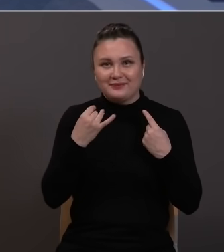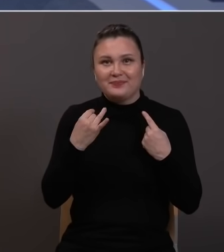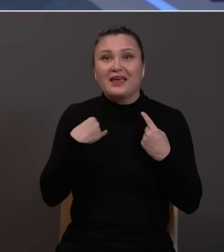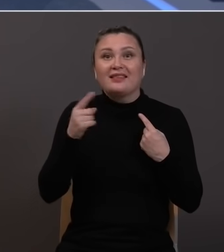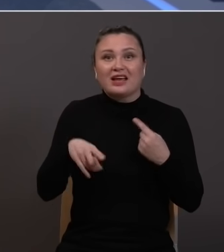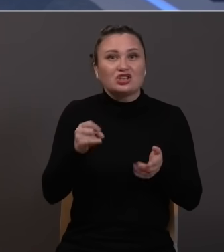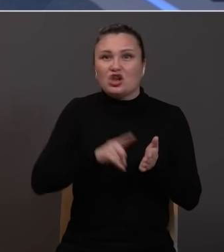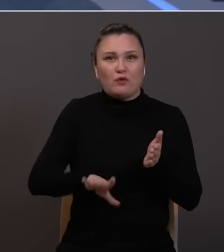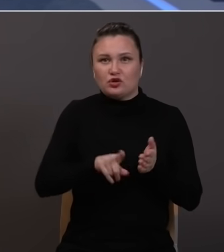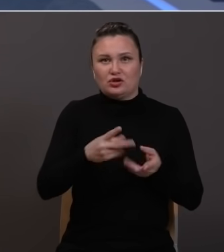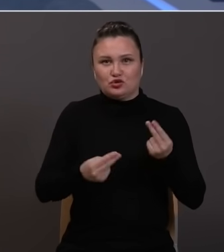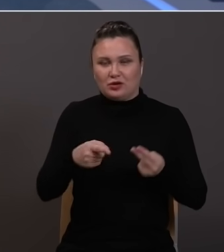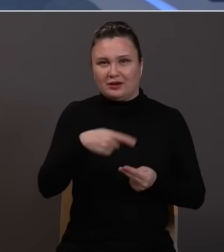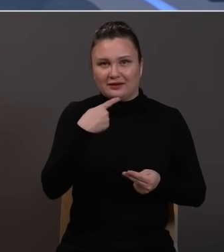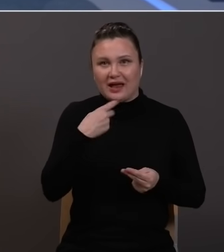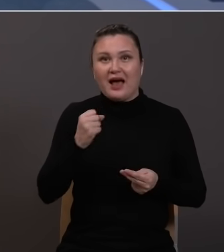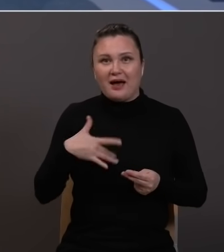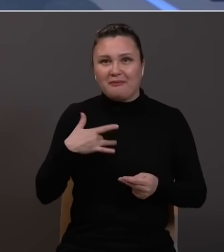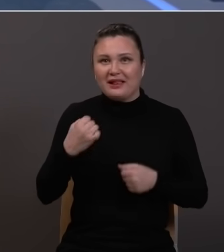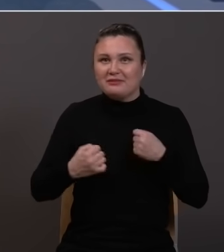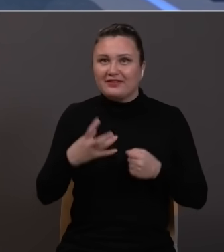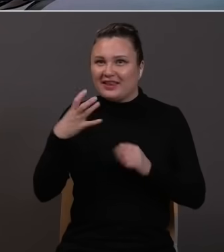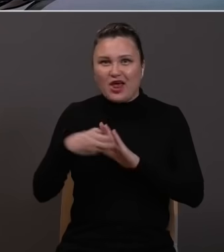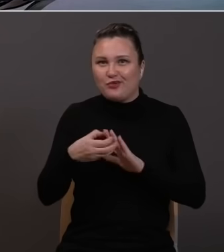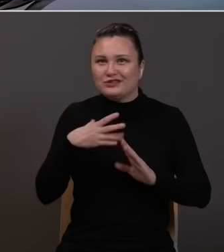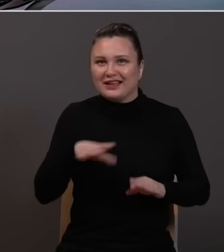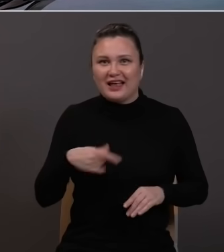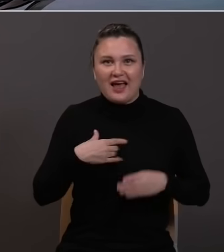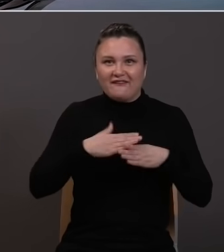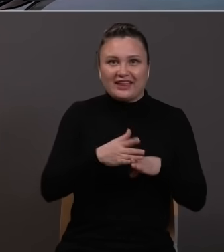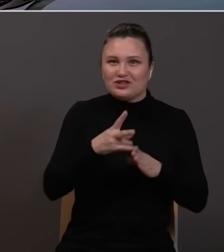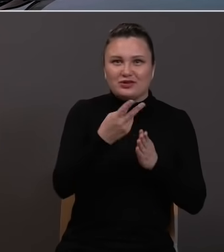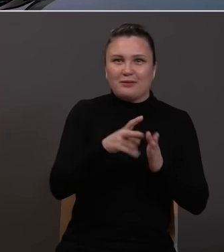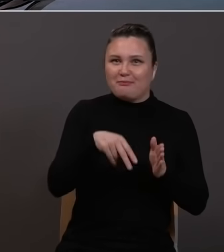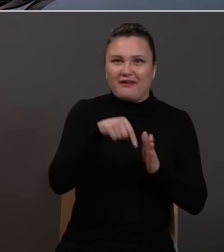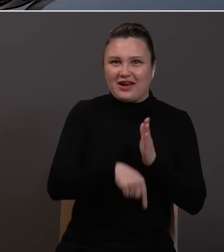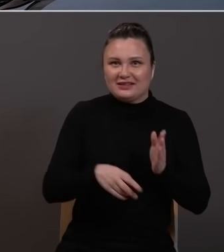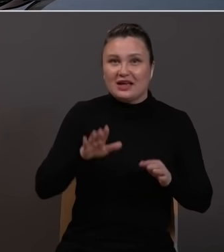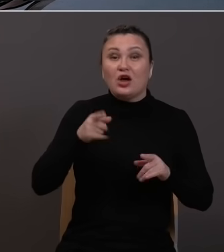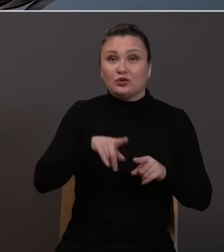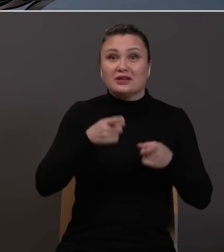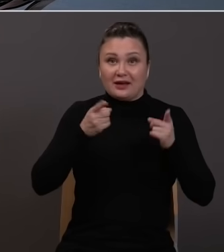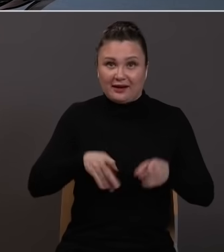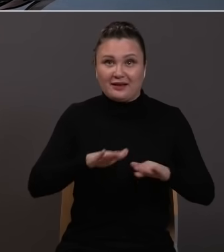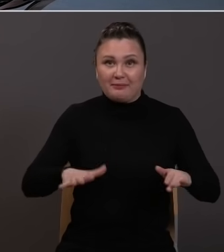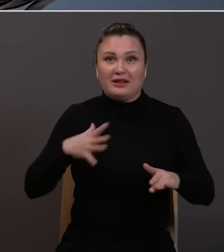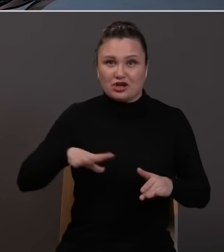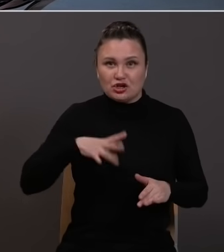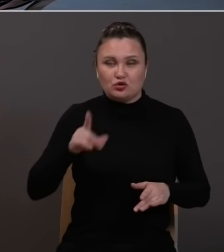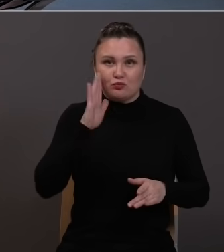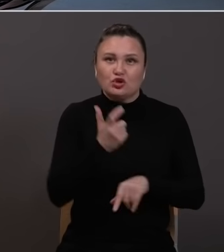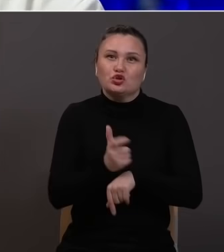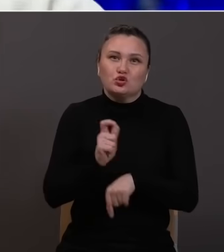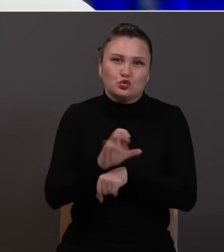я даже не уверен, что они шутят, они говорят: а белый медведь не кусал, а я в трещину не провалился. То есть ребята реально ожидают того, что будет супер, ну,